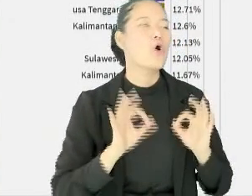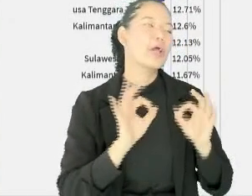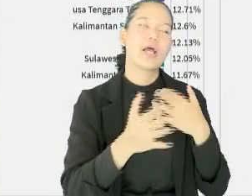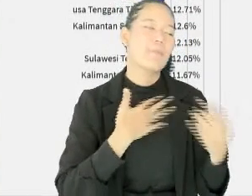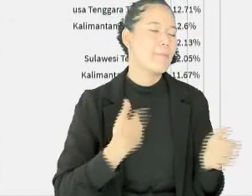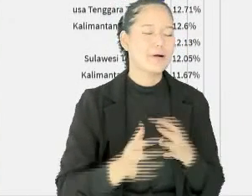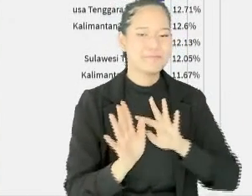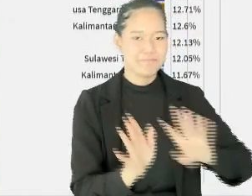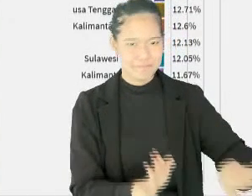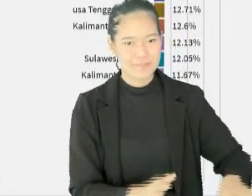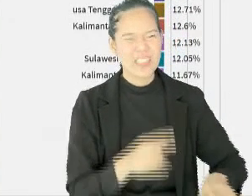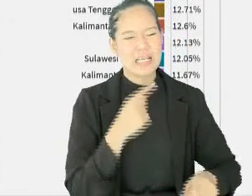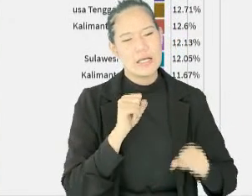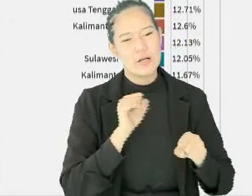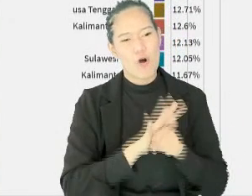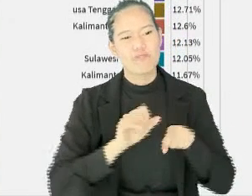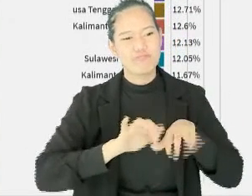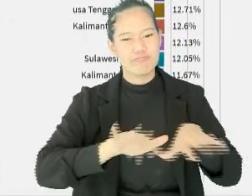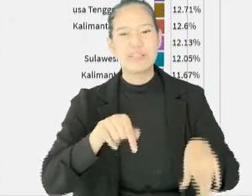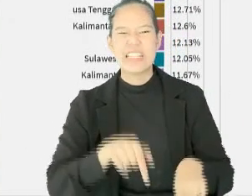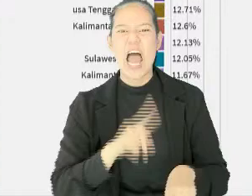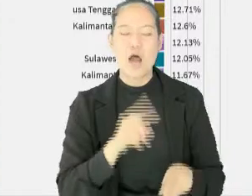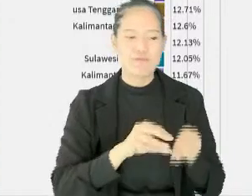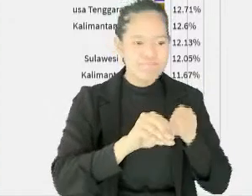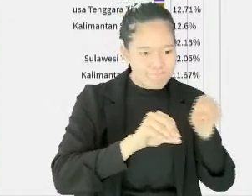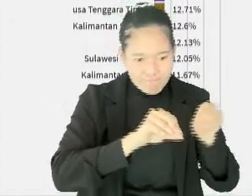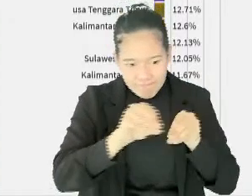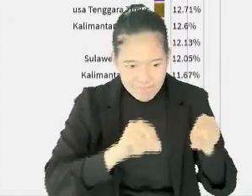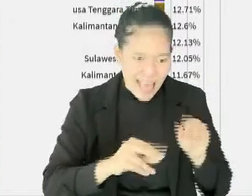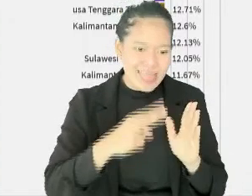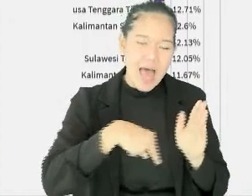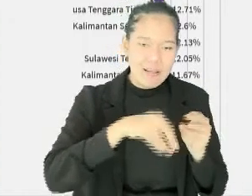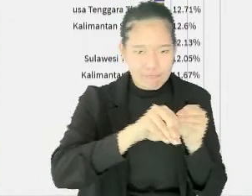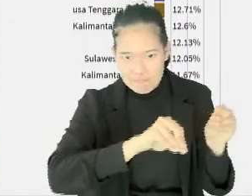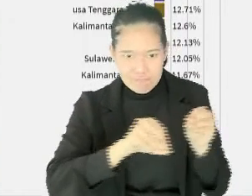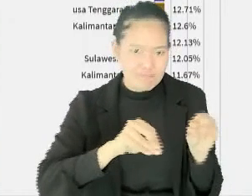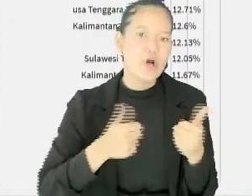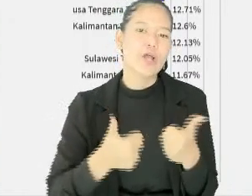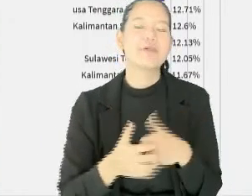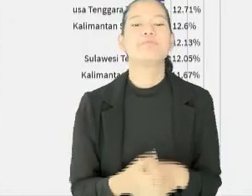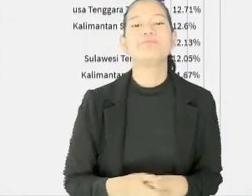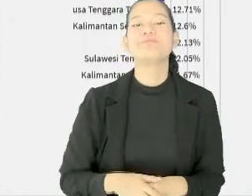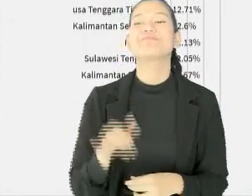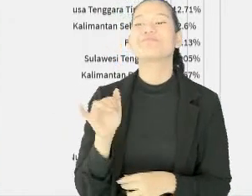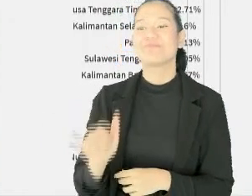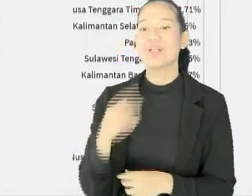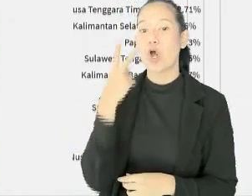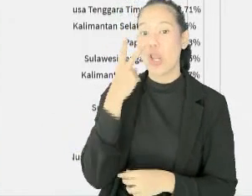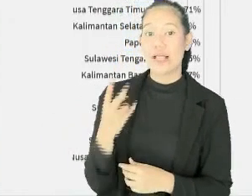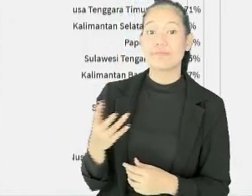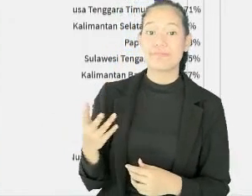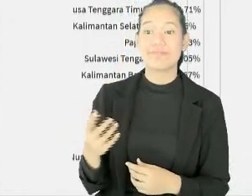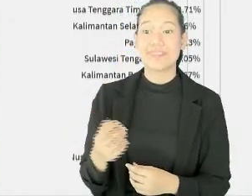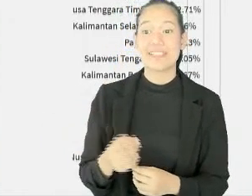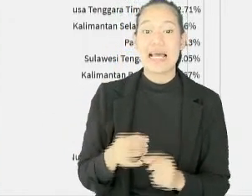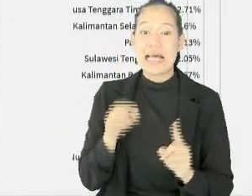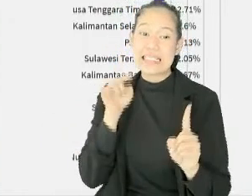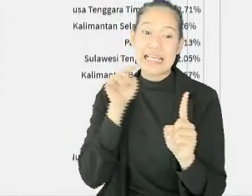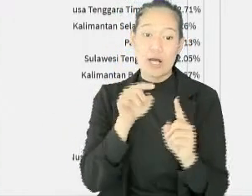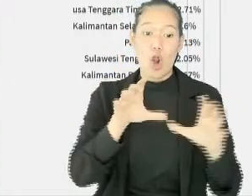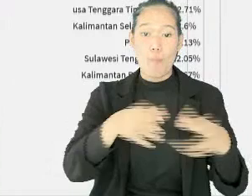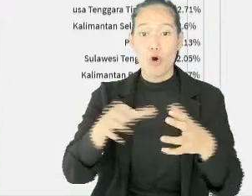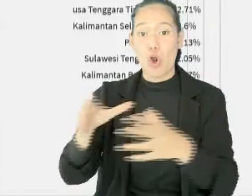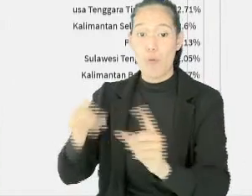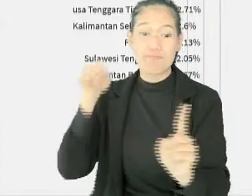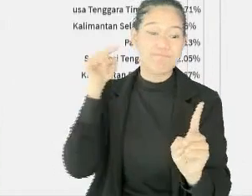kayaknya di sini semua jadi rapi jadi kalau kita lihat berdasarkan sasaran